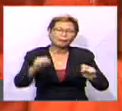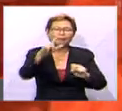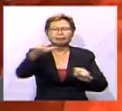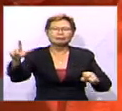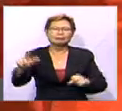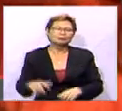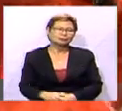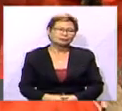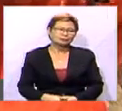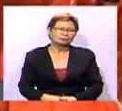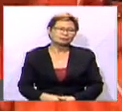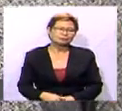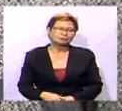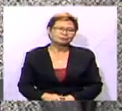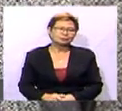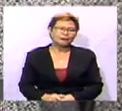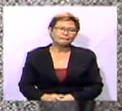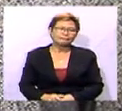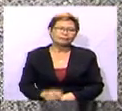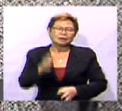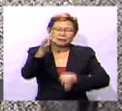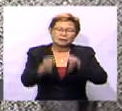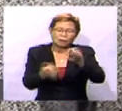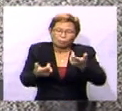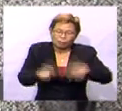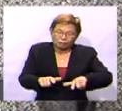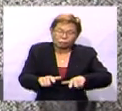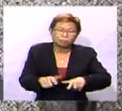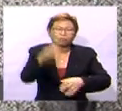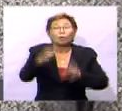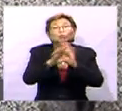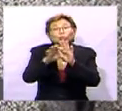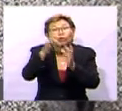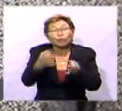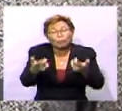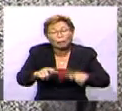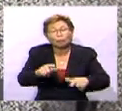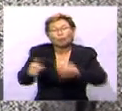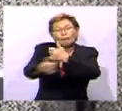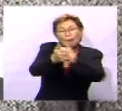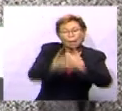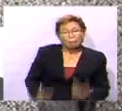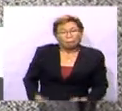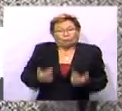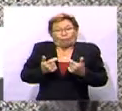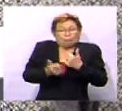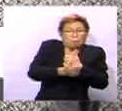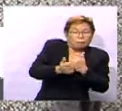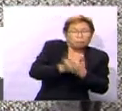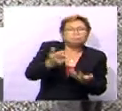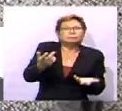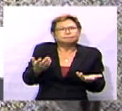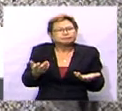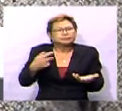Akan berada di zon selamat lah. Kalau berlakunya perkara yang kira serius membahayakan nyawa, mereka